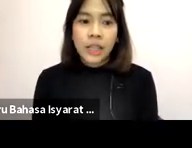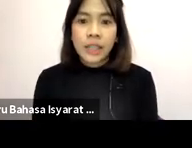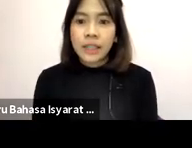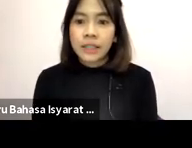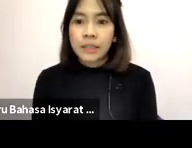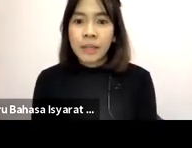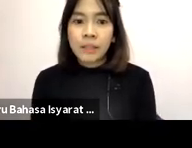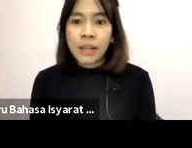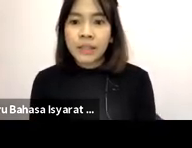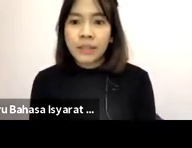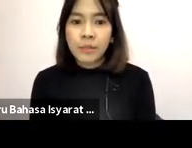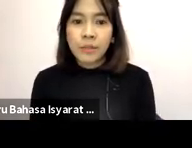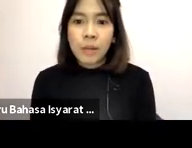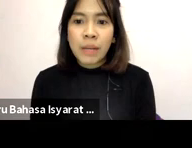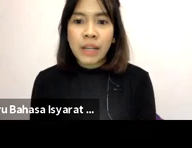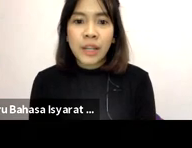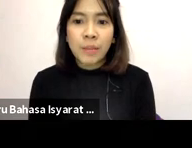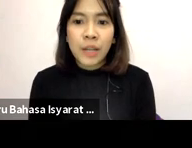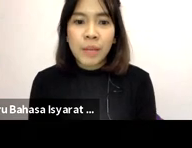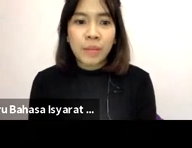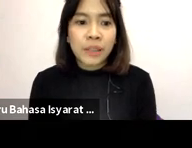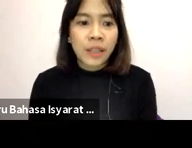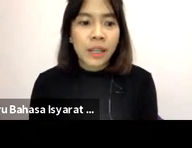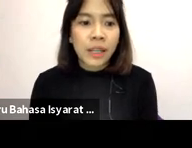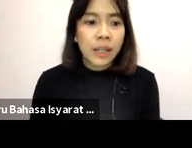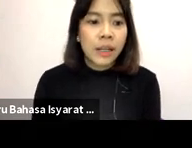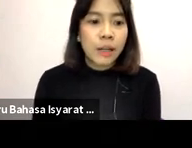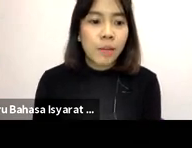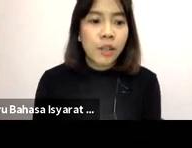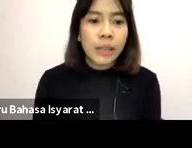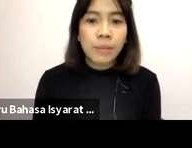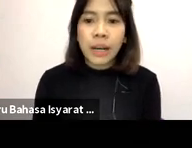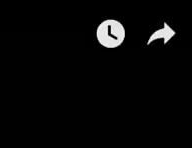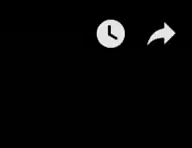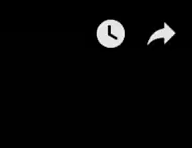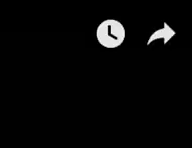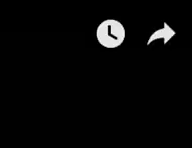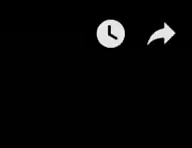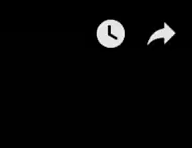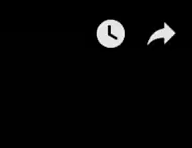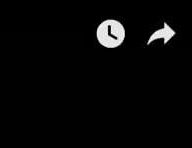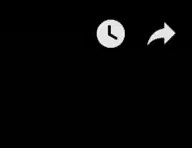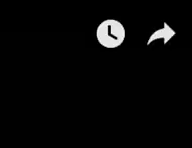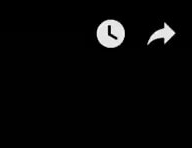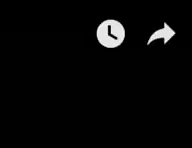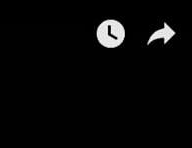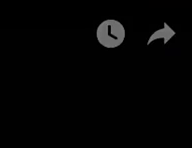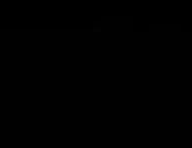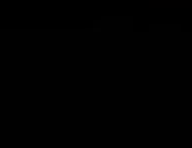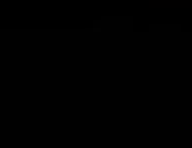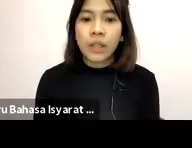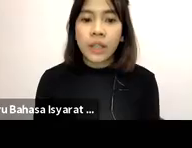eh teman-teman semua bapak dan ibu dan para peserta lainnya mohon di simak video ini nih adalah